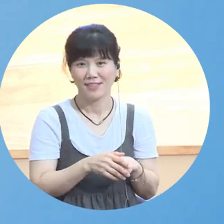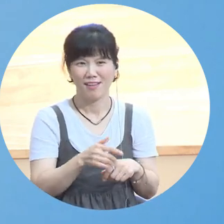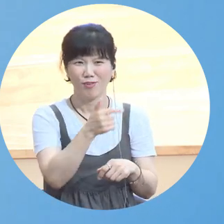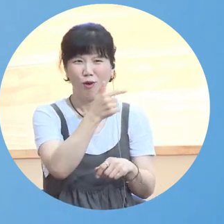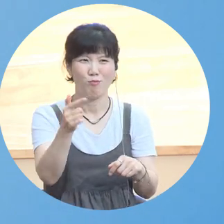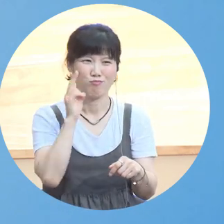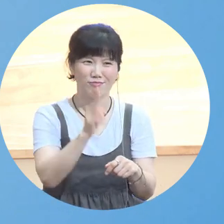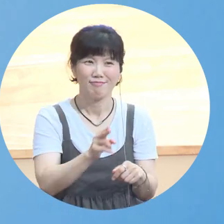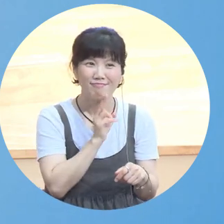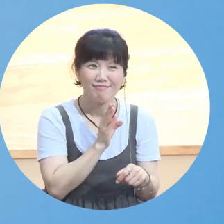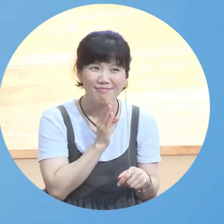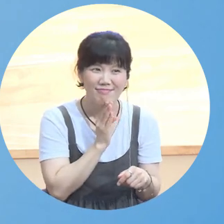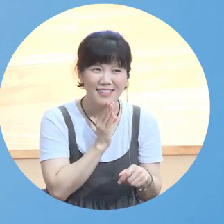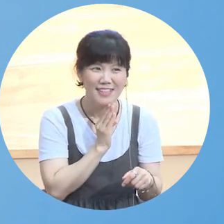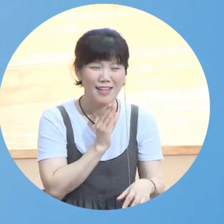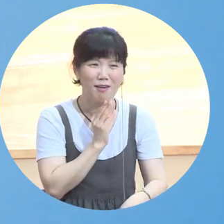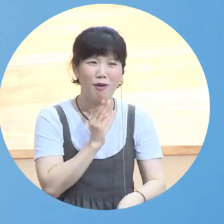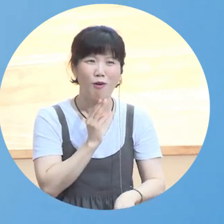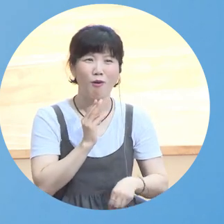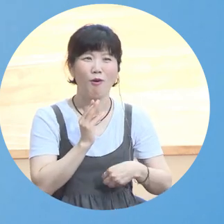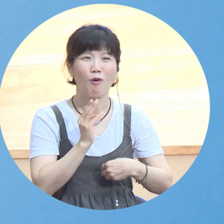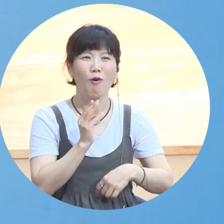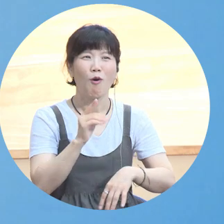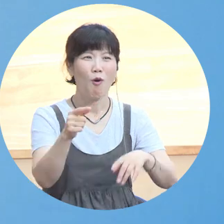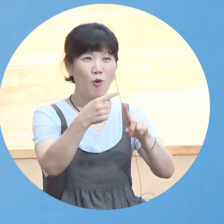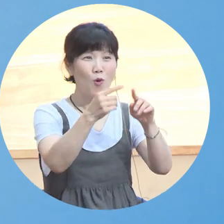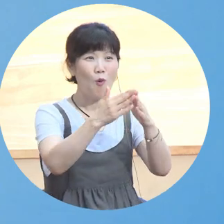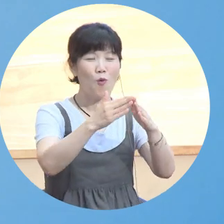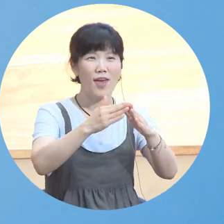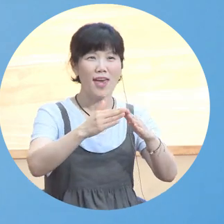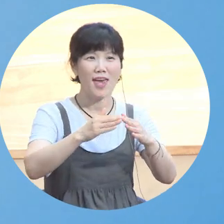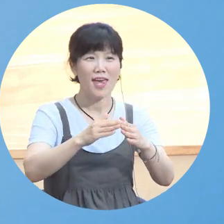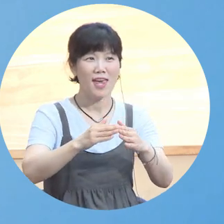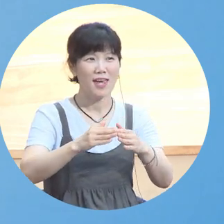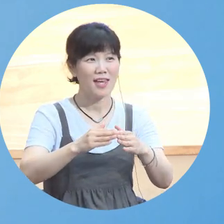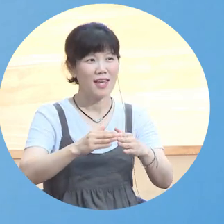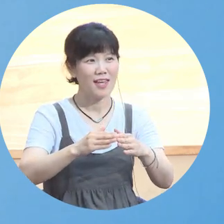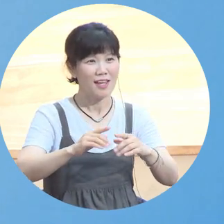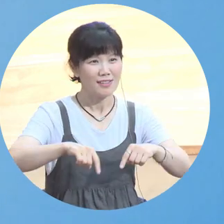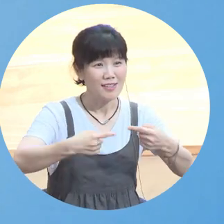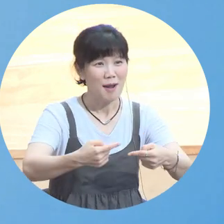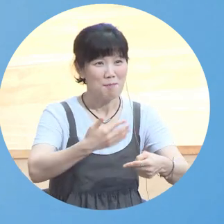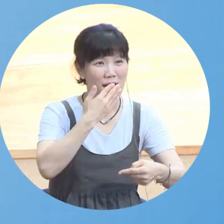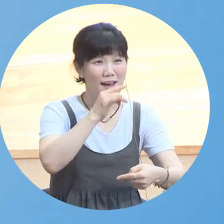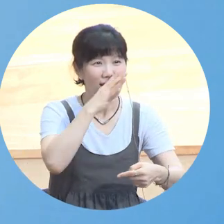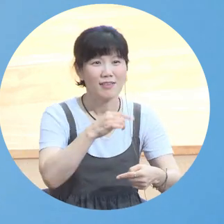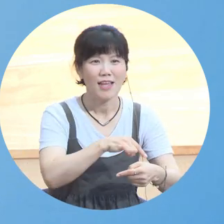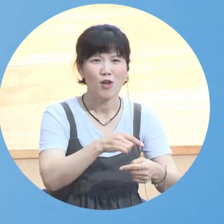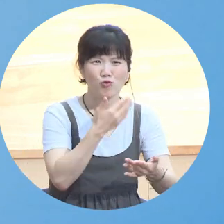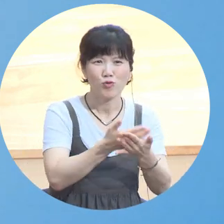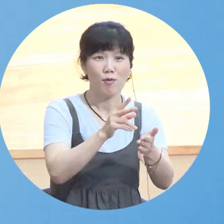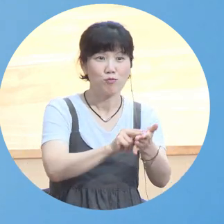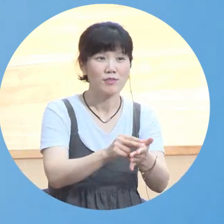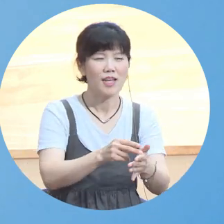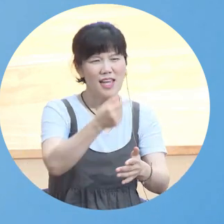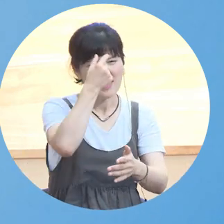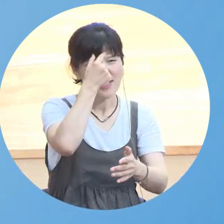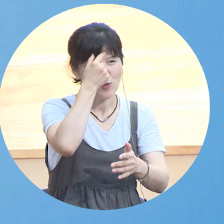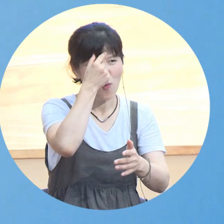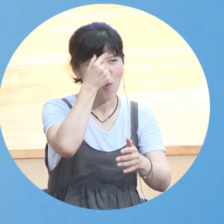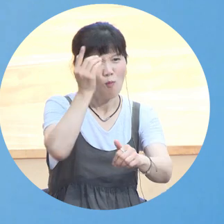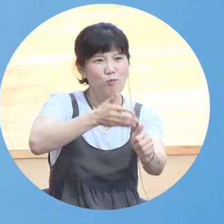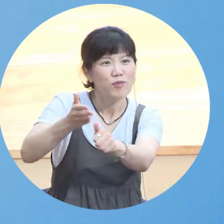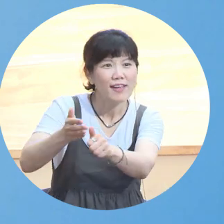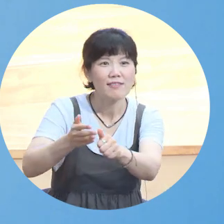교회가 지금 이 땅은 하느냐 마느냐 허가나 4 안 그런 상황인데 이 문제를 놓고 키도 하자고 했는데 300명 정도 가운데 24명이 참석